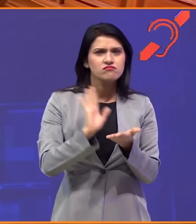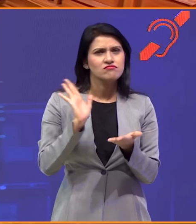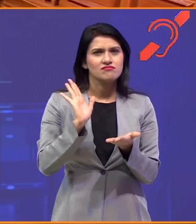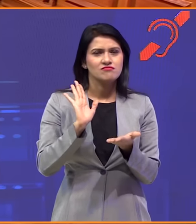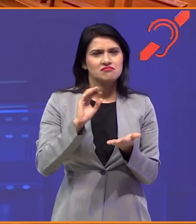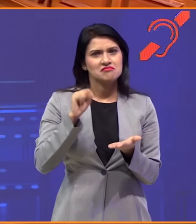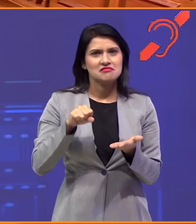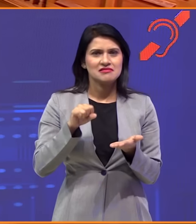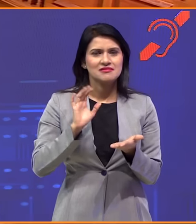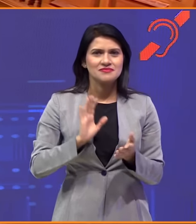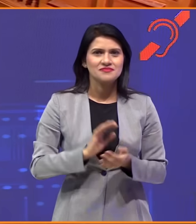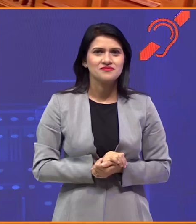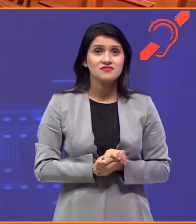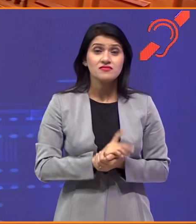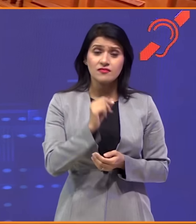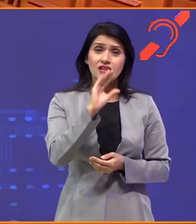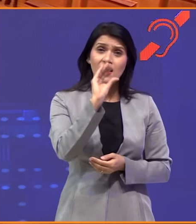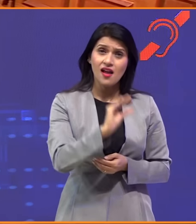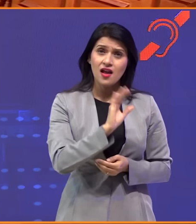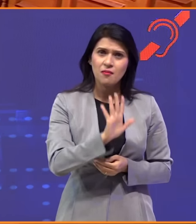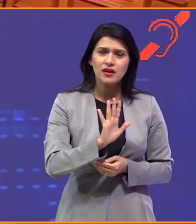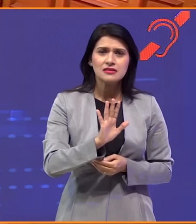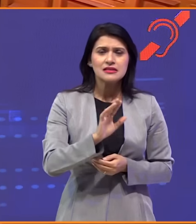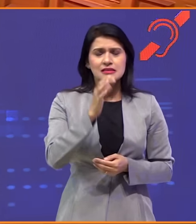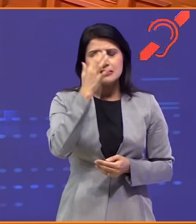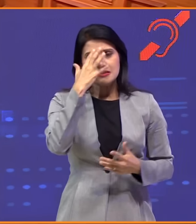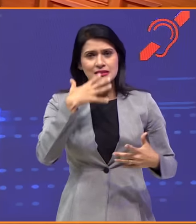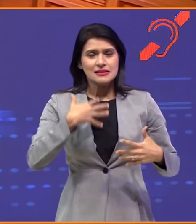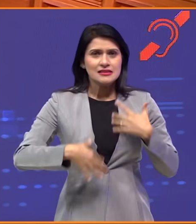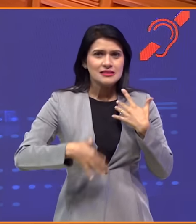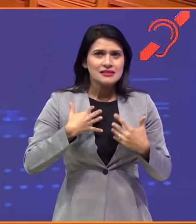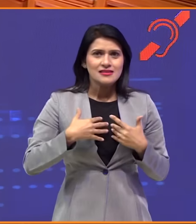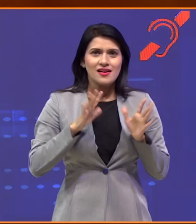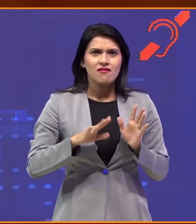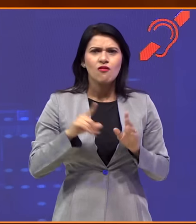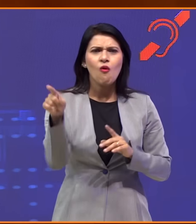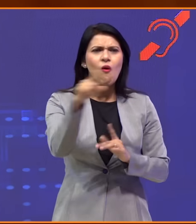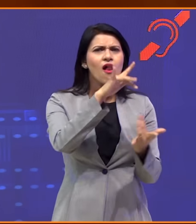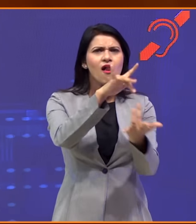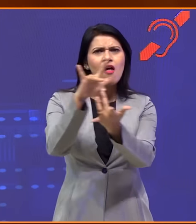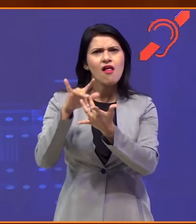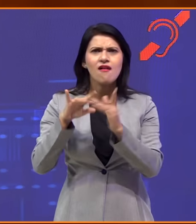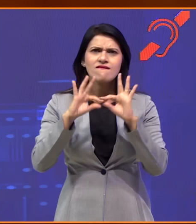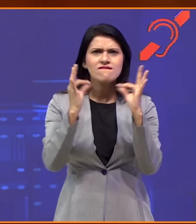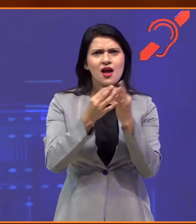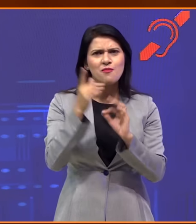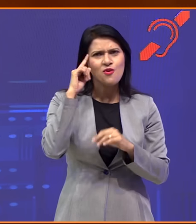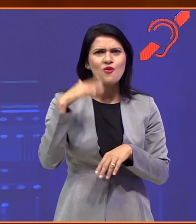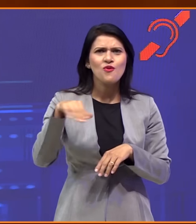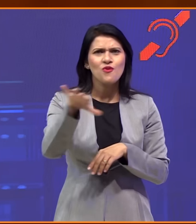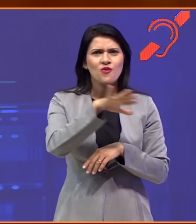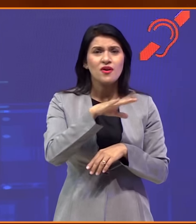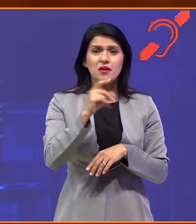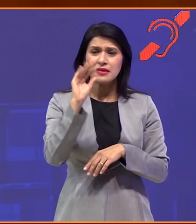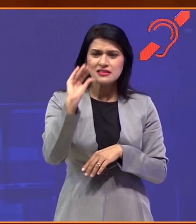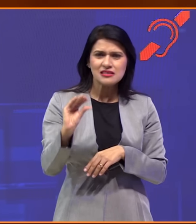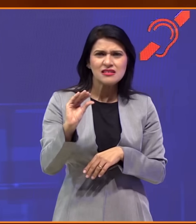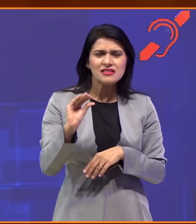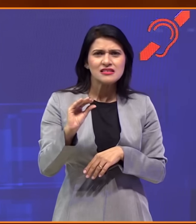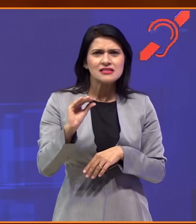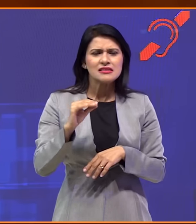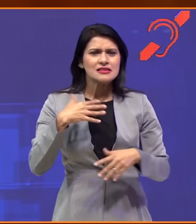है कम जब होता है तो तकलीफ बहुत होती है यहां तो सब लोग मिडिल क्लास के लोग बैठे हुए हैं सब जानते हैं कि जब पैसा कम होता है तो